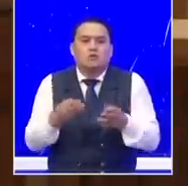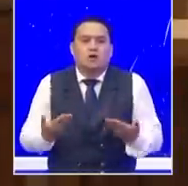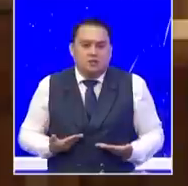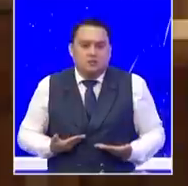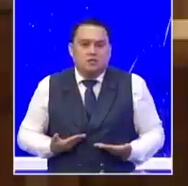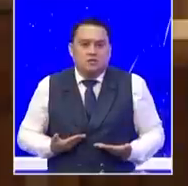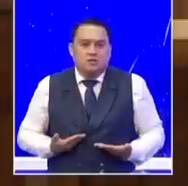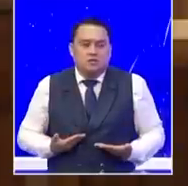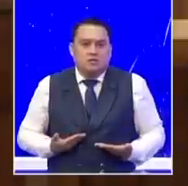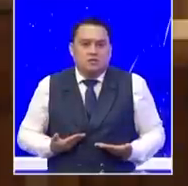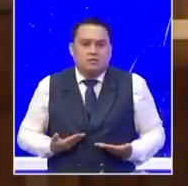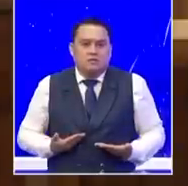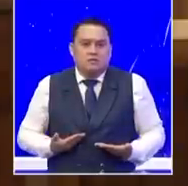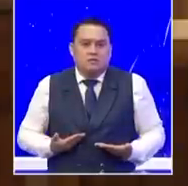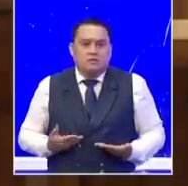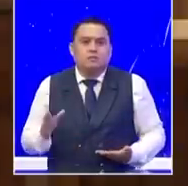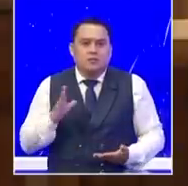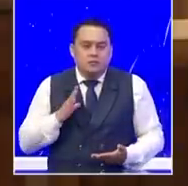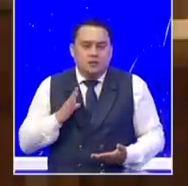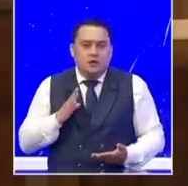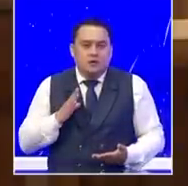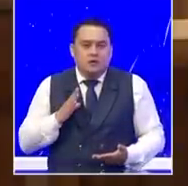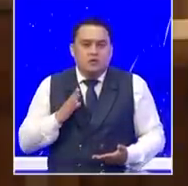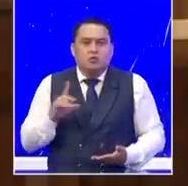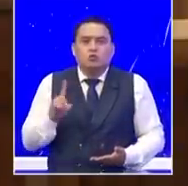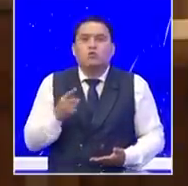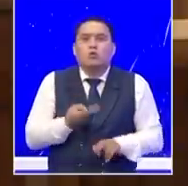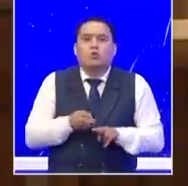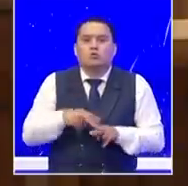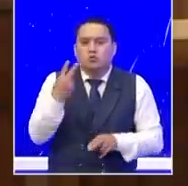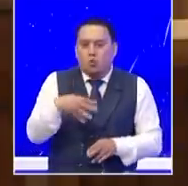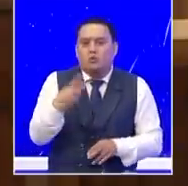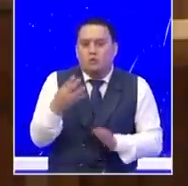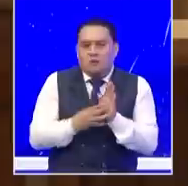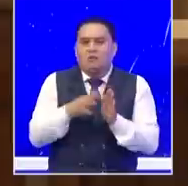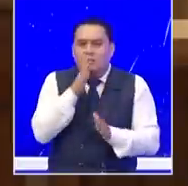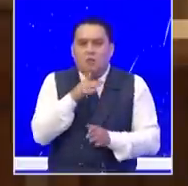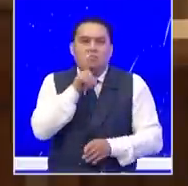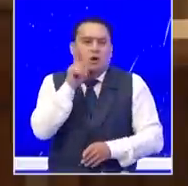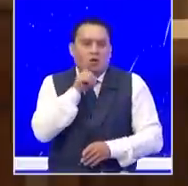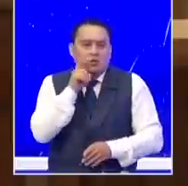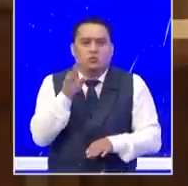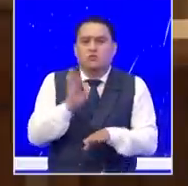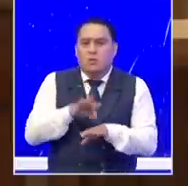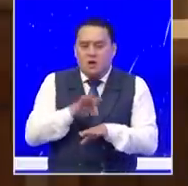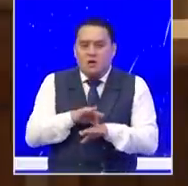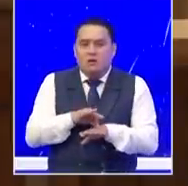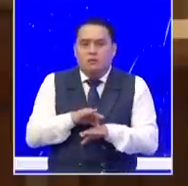положено на этом белом свете быть. Что такое 49 лет? Молодой такой заболел.